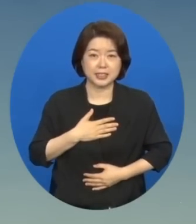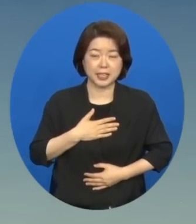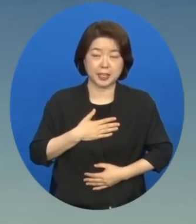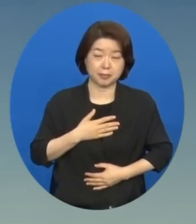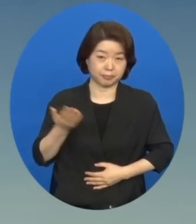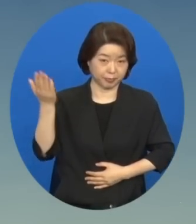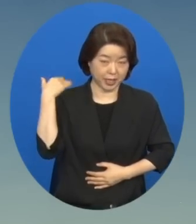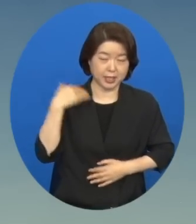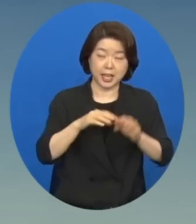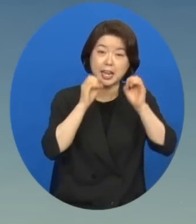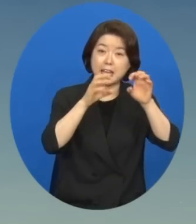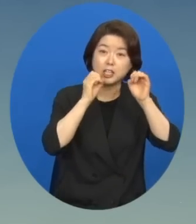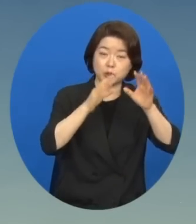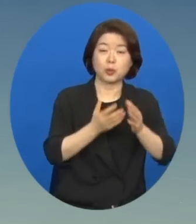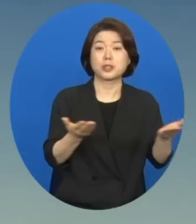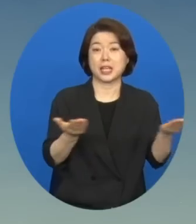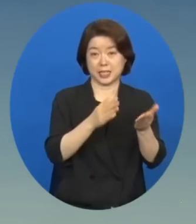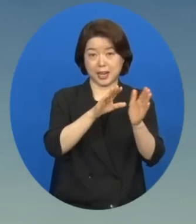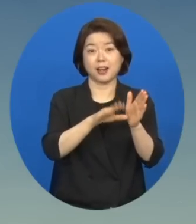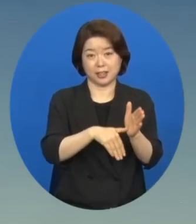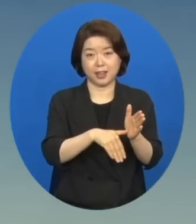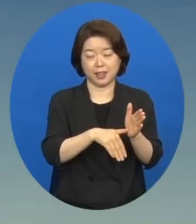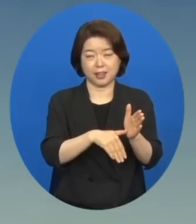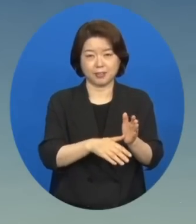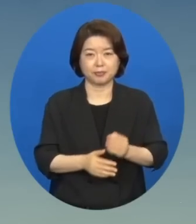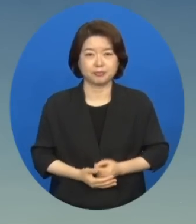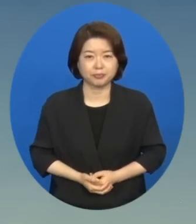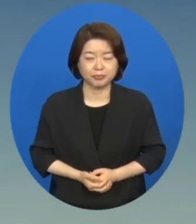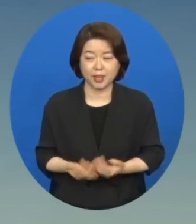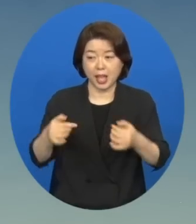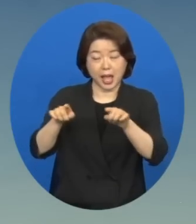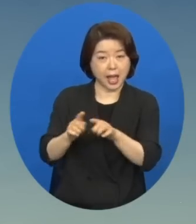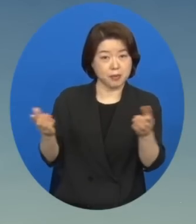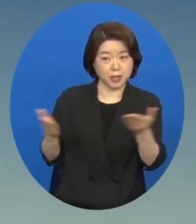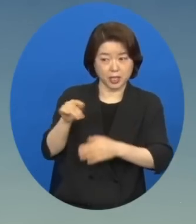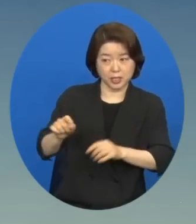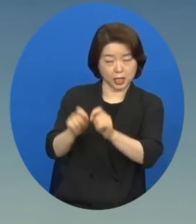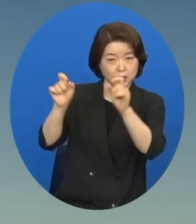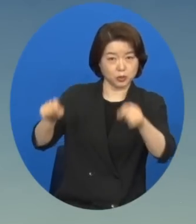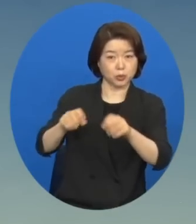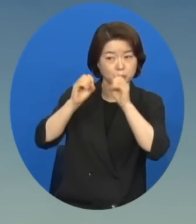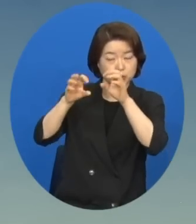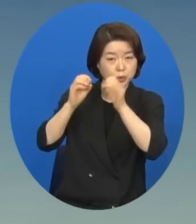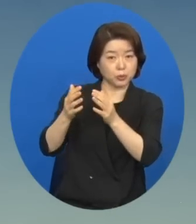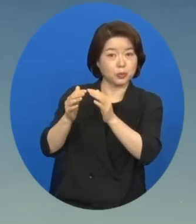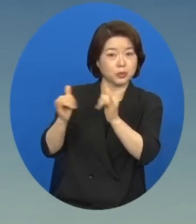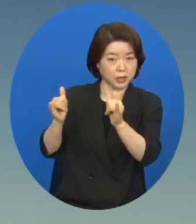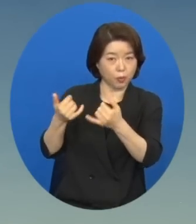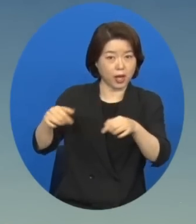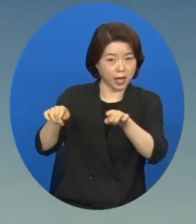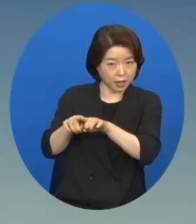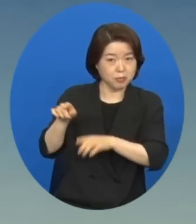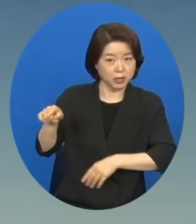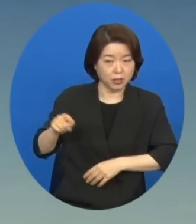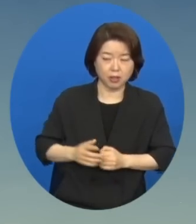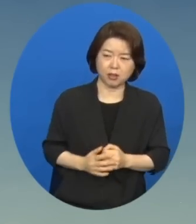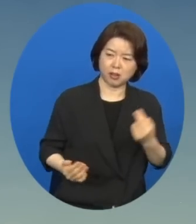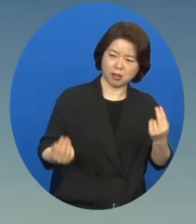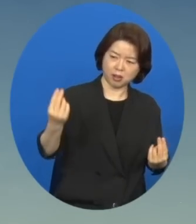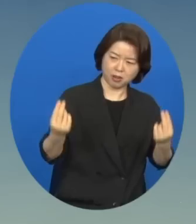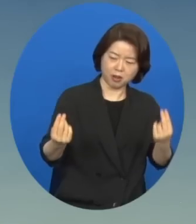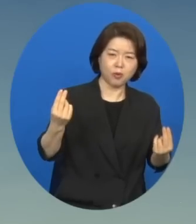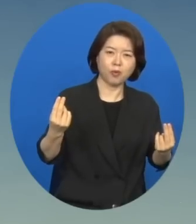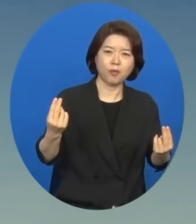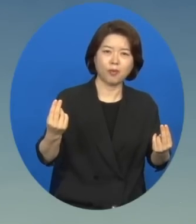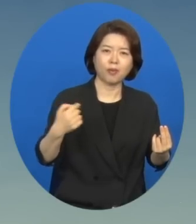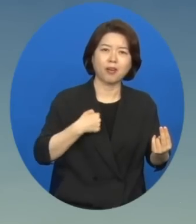풀타임으로 전도사로 사역을 하는데 함께 일하는 동료 전도사님들과 얼마나 비교하게